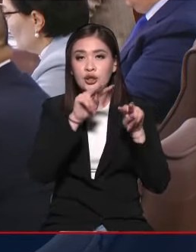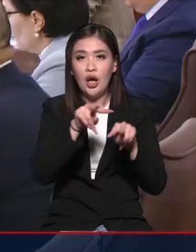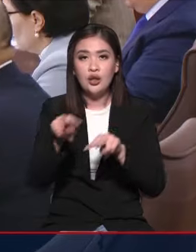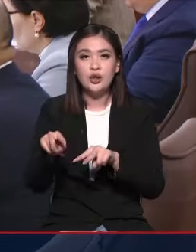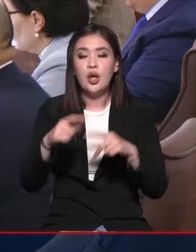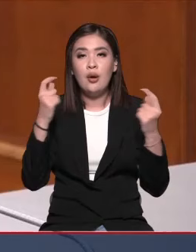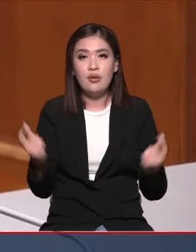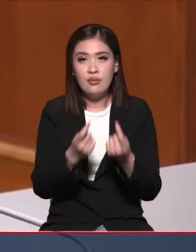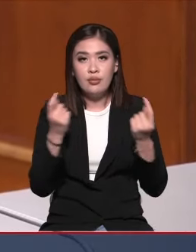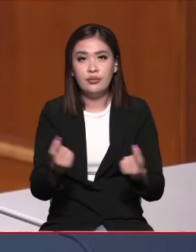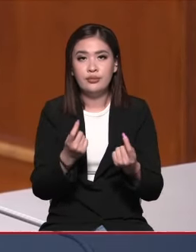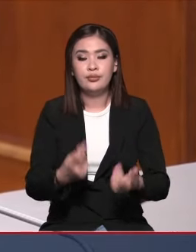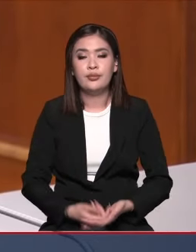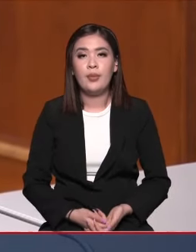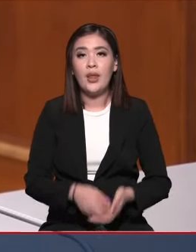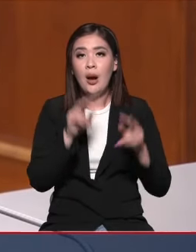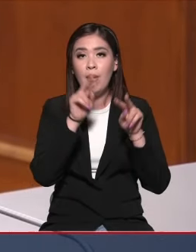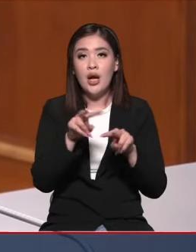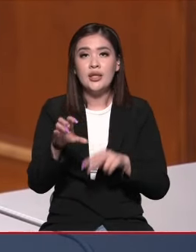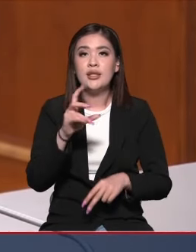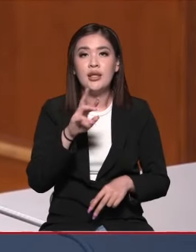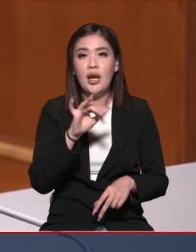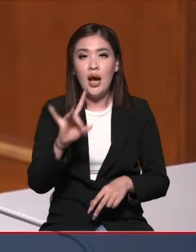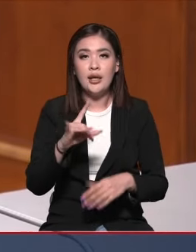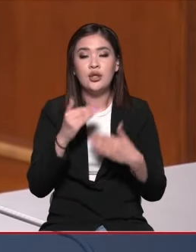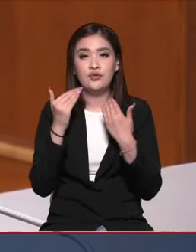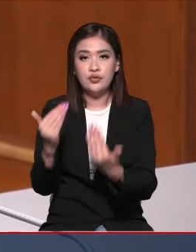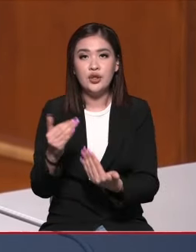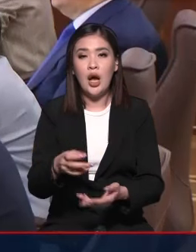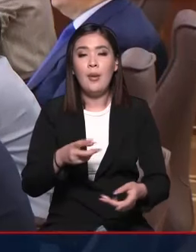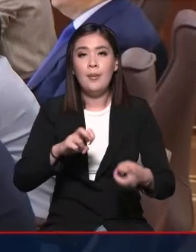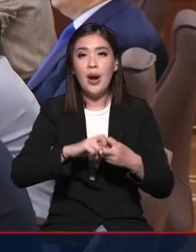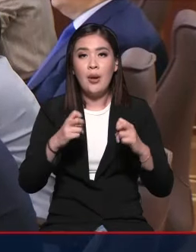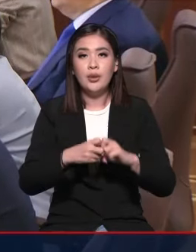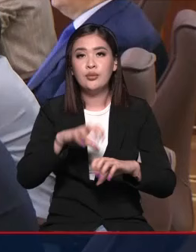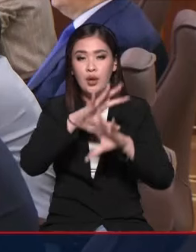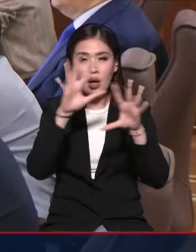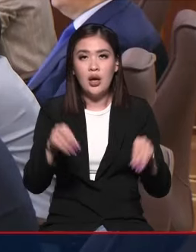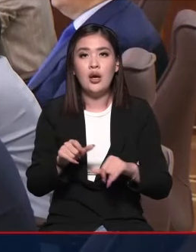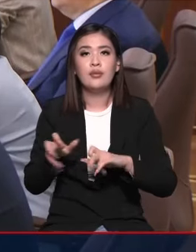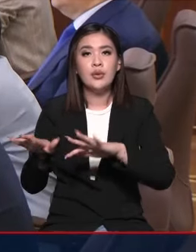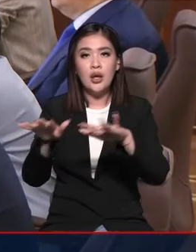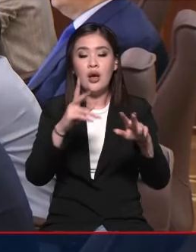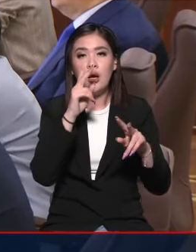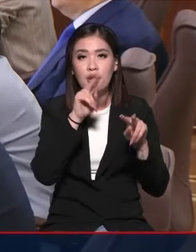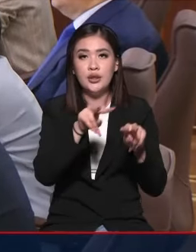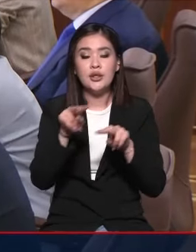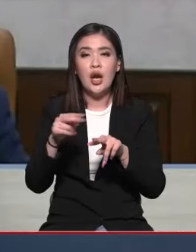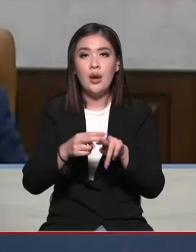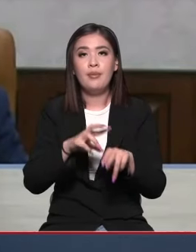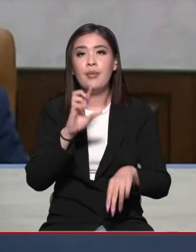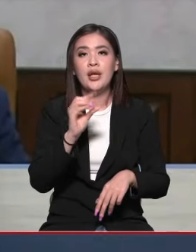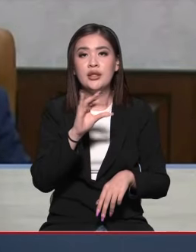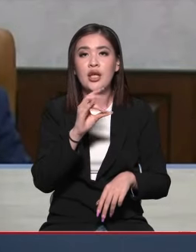екенін көрсетіп отыр. Ал бақылау Роман Склярдың мойнында. Ол қазір проблемалы нысандарды аралап жүр. Олжас Бектенов бірінші